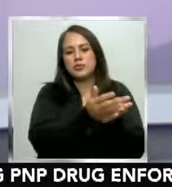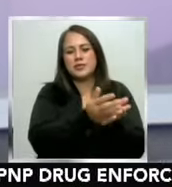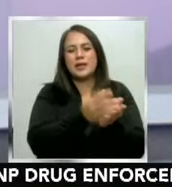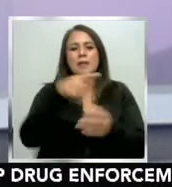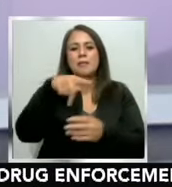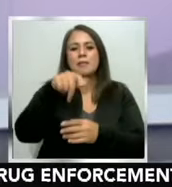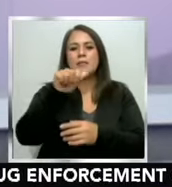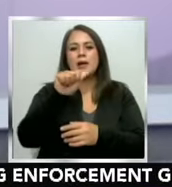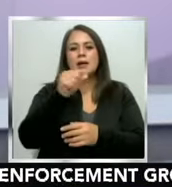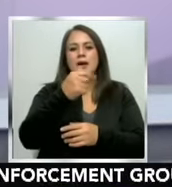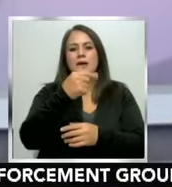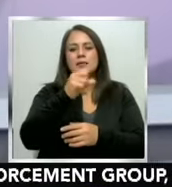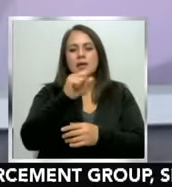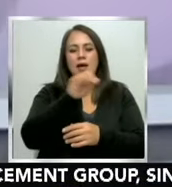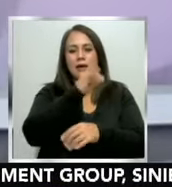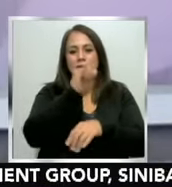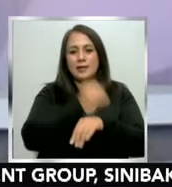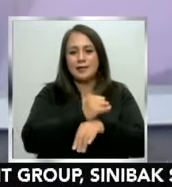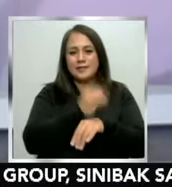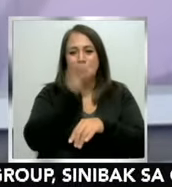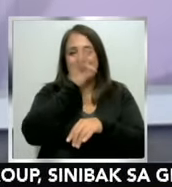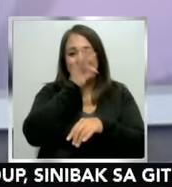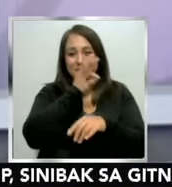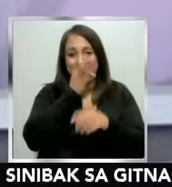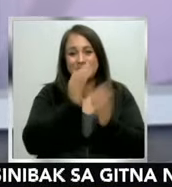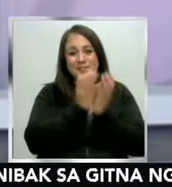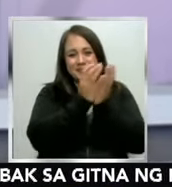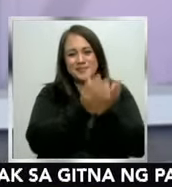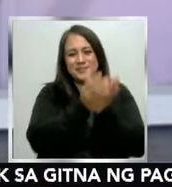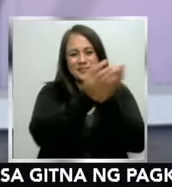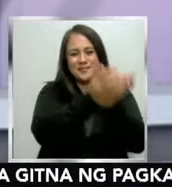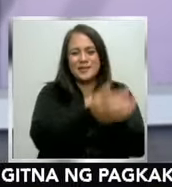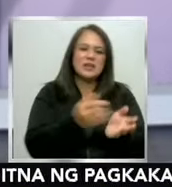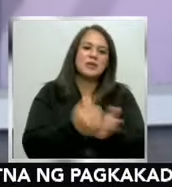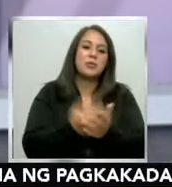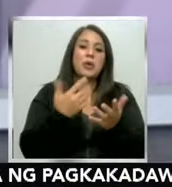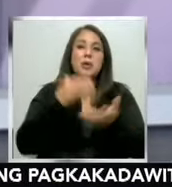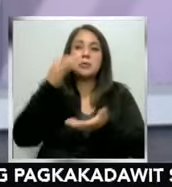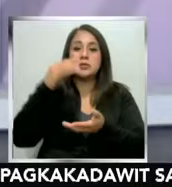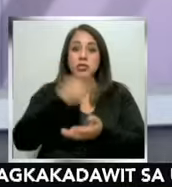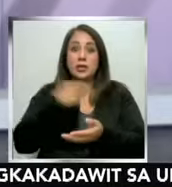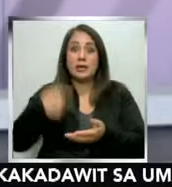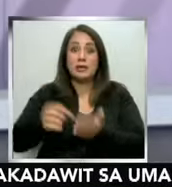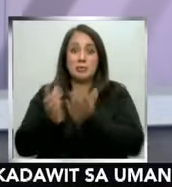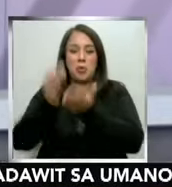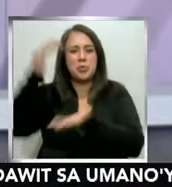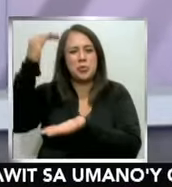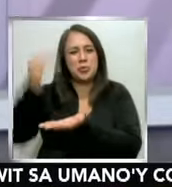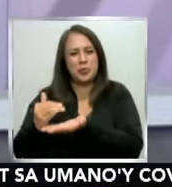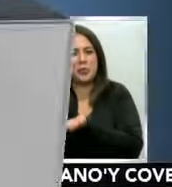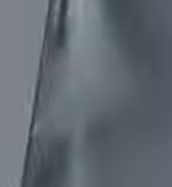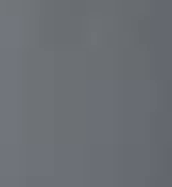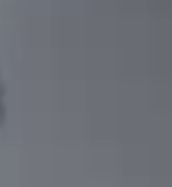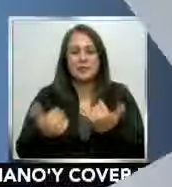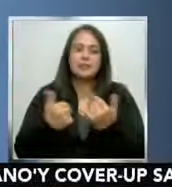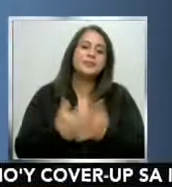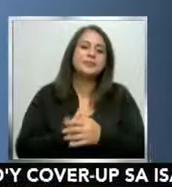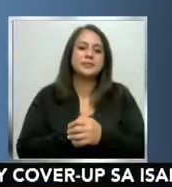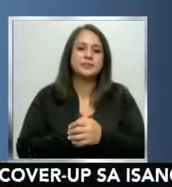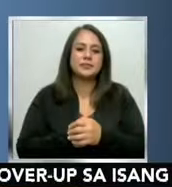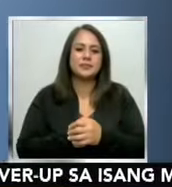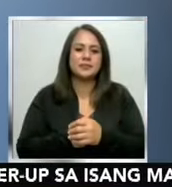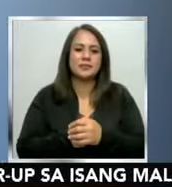kanila. Nabawasan na rin kasi ang mga umaaligid na barko ng China roon. Nakatutok si Chino Gaston.